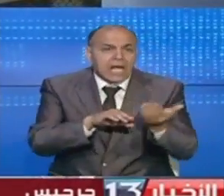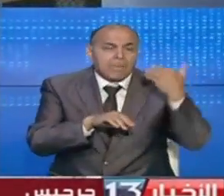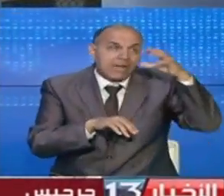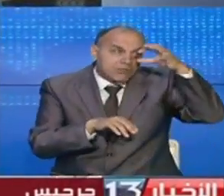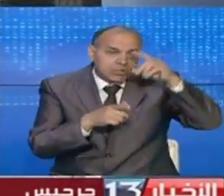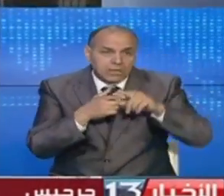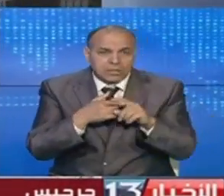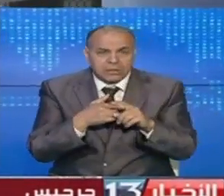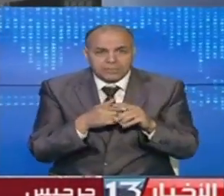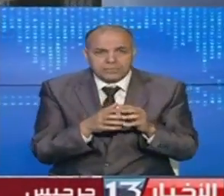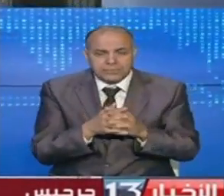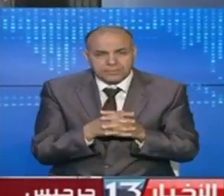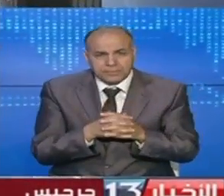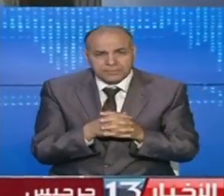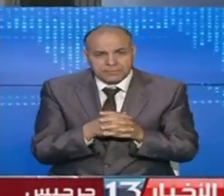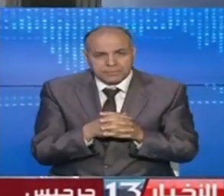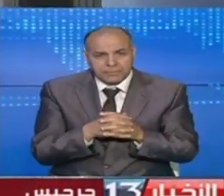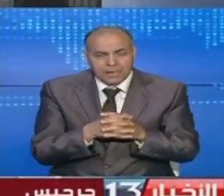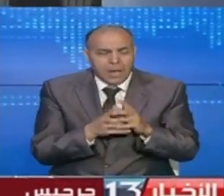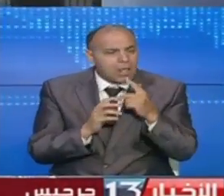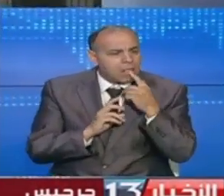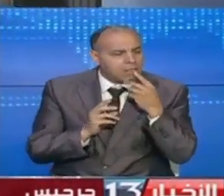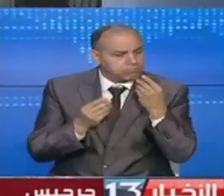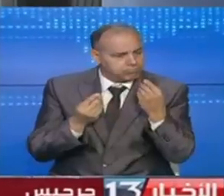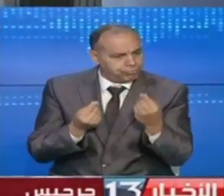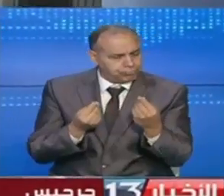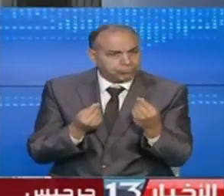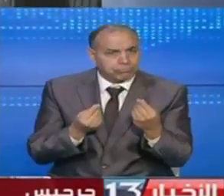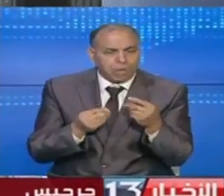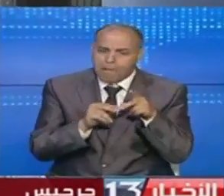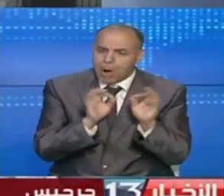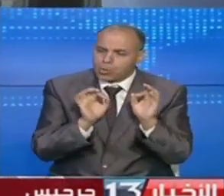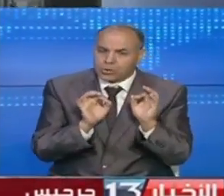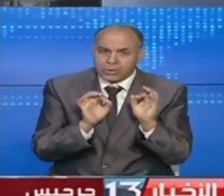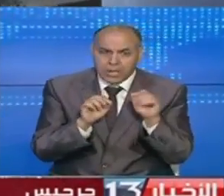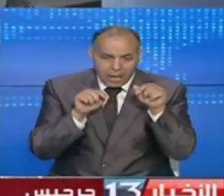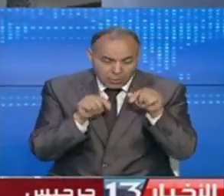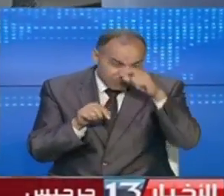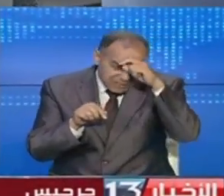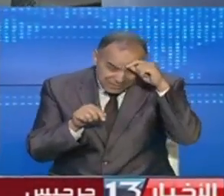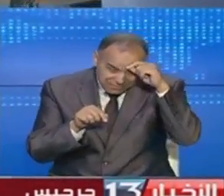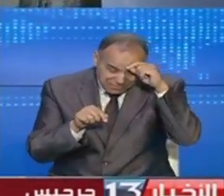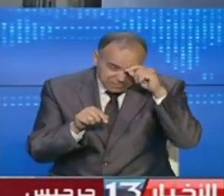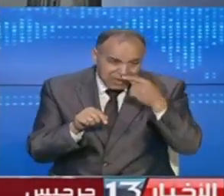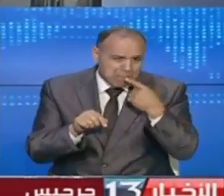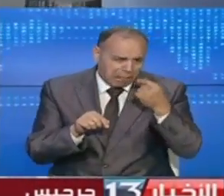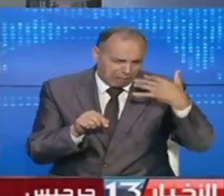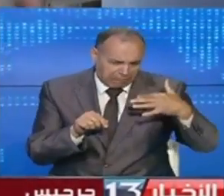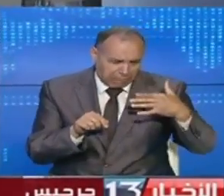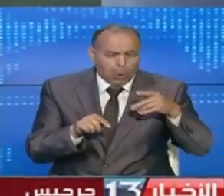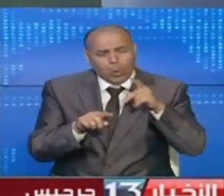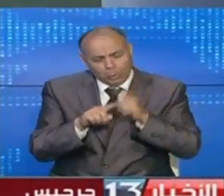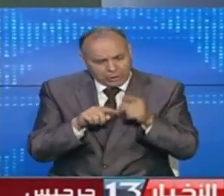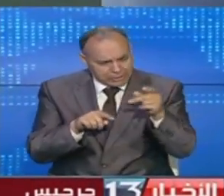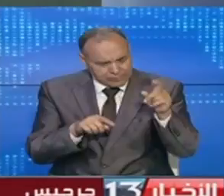الشتي فهمتني النوعية باية سيبون ماش خايبة وما يقصش، ما تو في الصيف ولت النوعية رديعة وديما